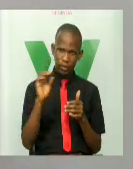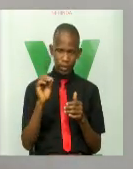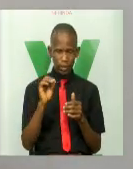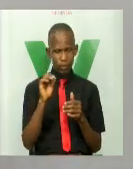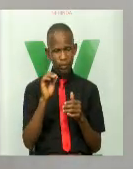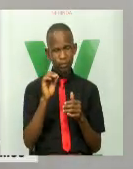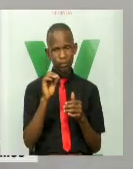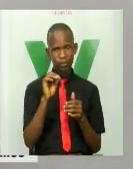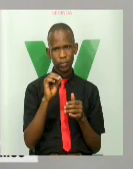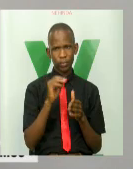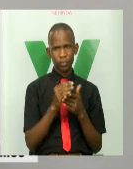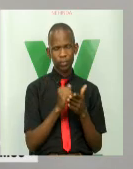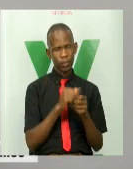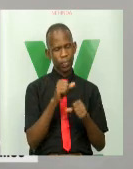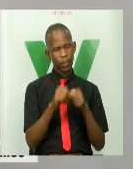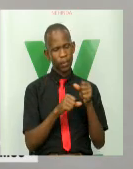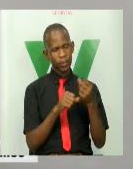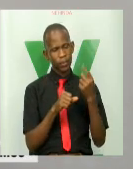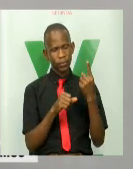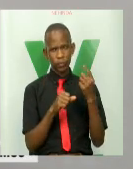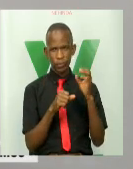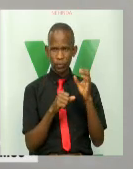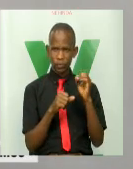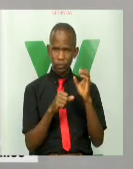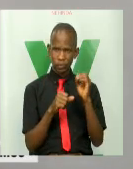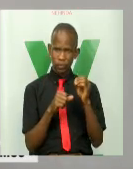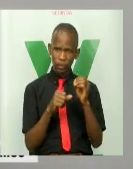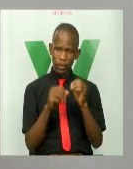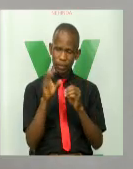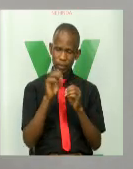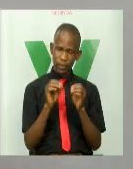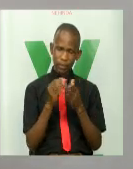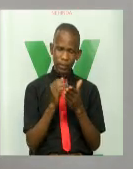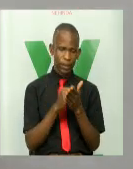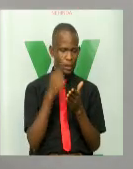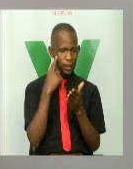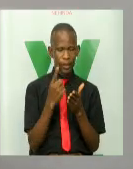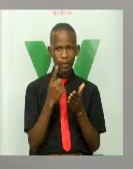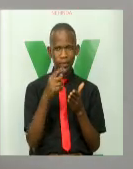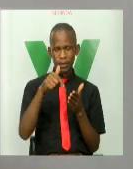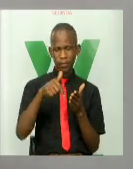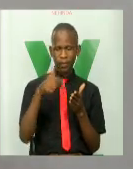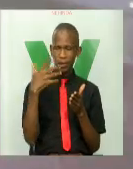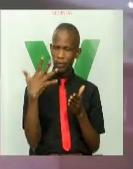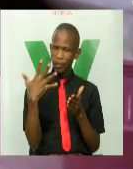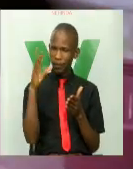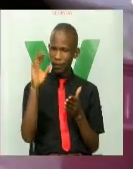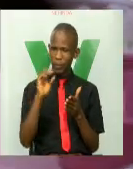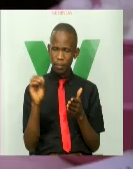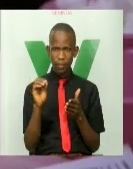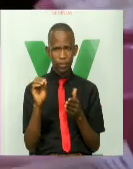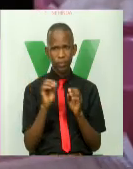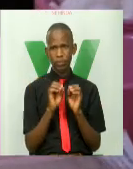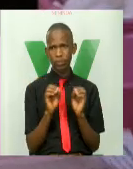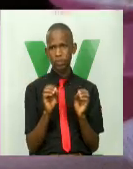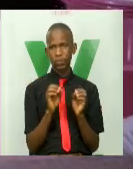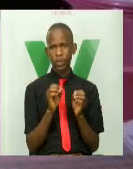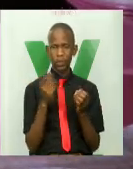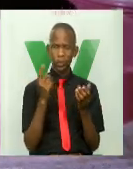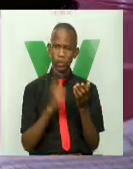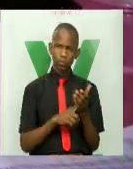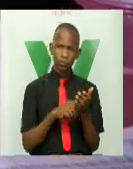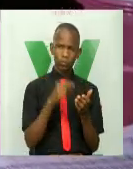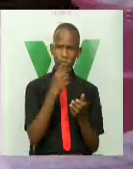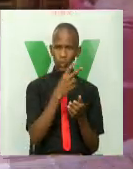nkakikuma babiri nibija abantu 75 bakabura completely. Twatandika kureba 25 mu